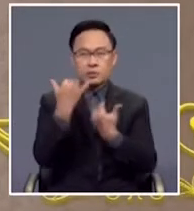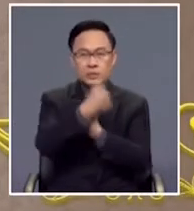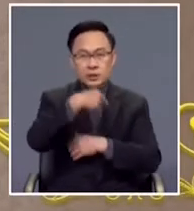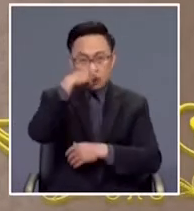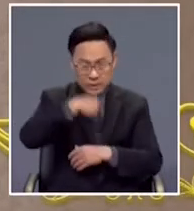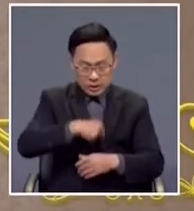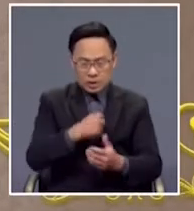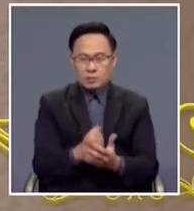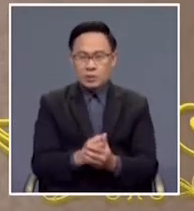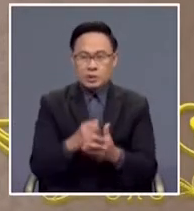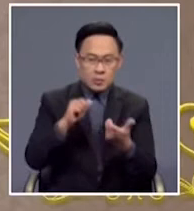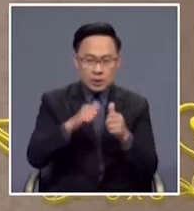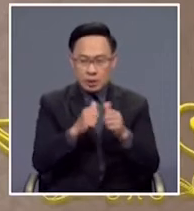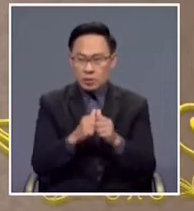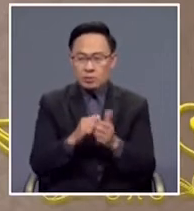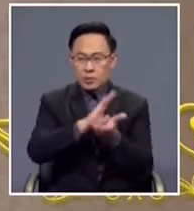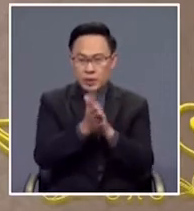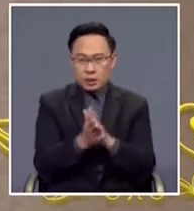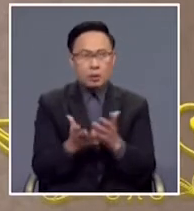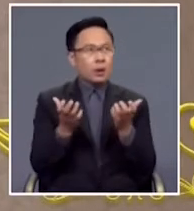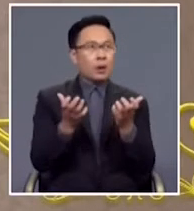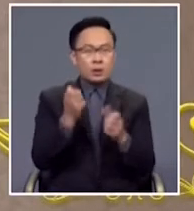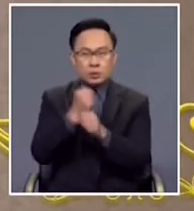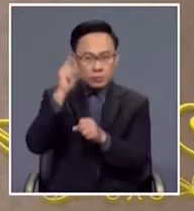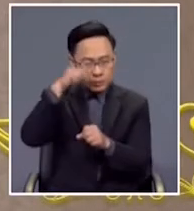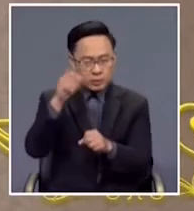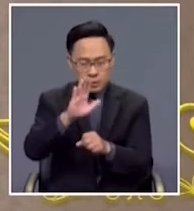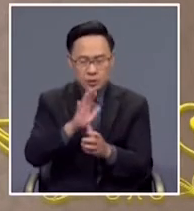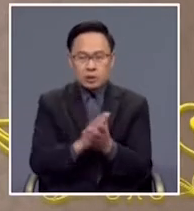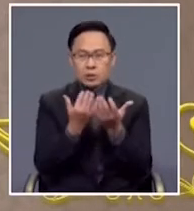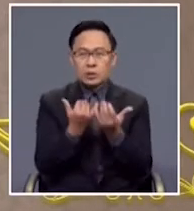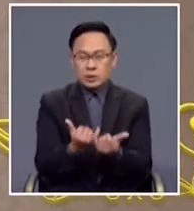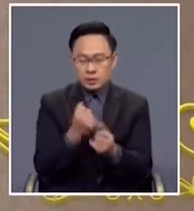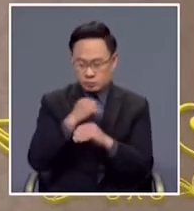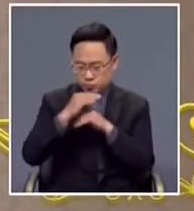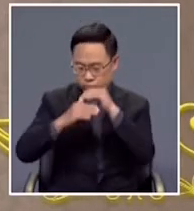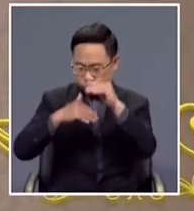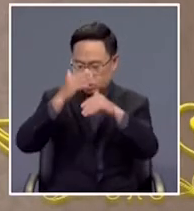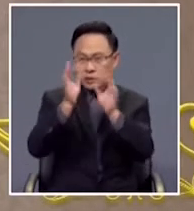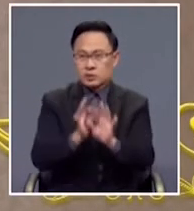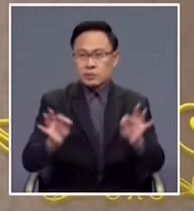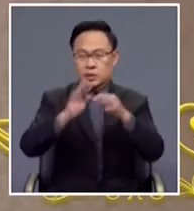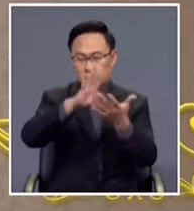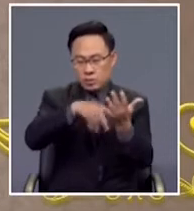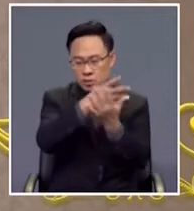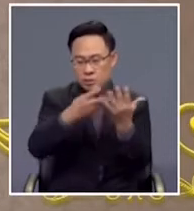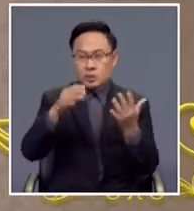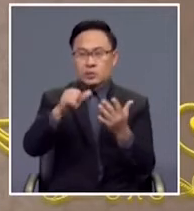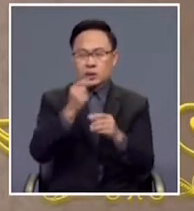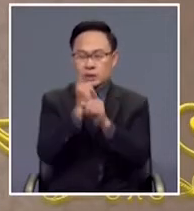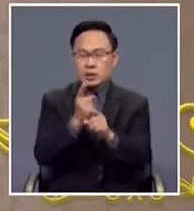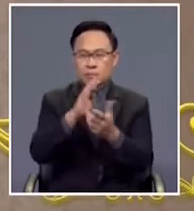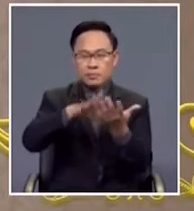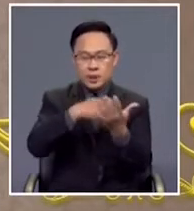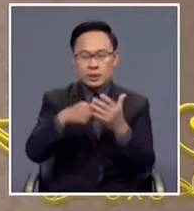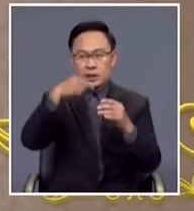พื่อไม่เกิดอาการเหมือนปลาช็อกน้ำอีกนะครับซึ่งในครั้งนี้จะเป็นก้าวย่างเชิงยุทธศาสตร์ที่สำคัญตามนโยบายประเ